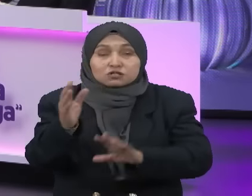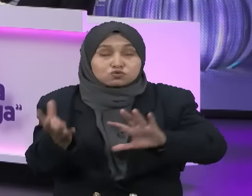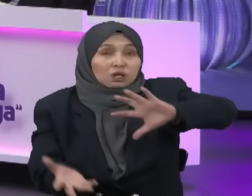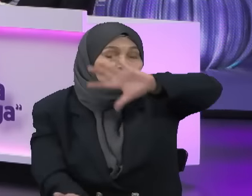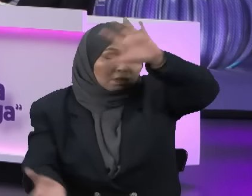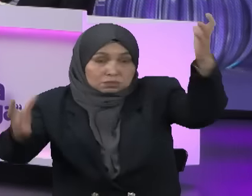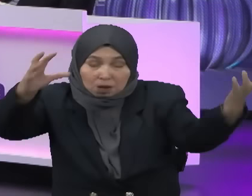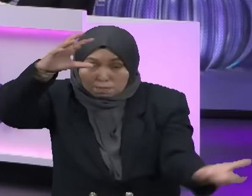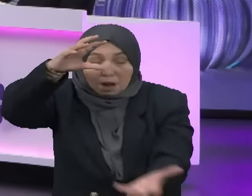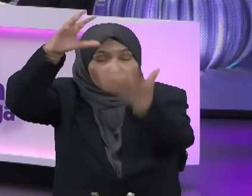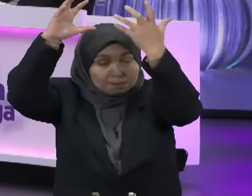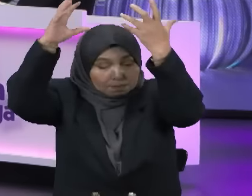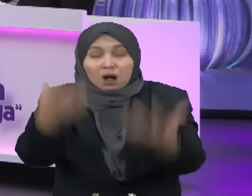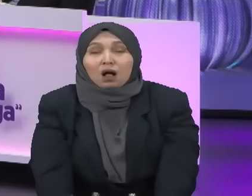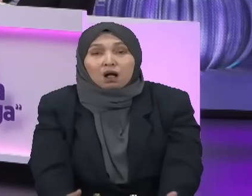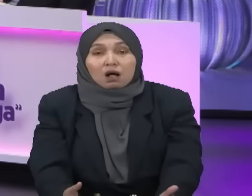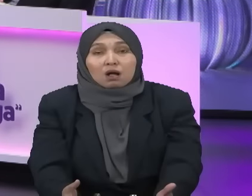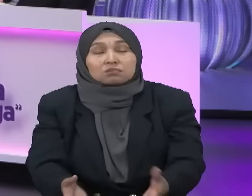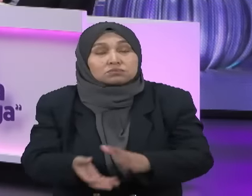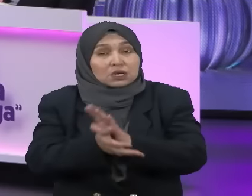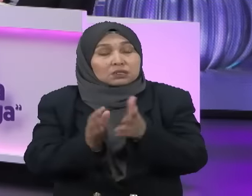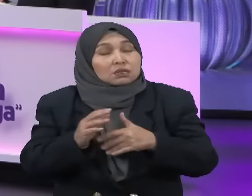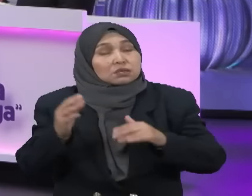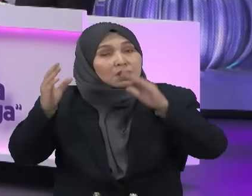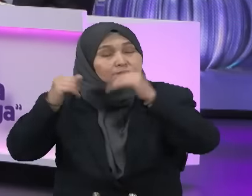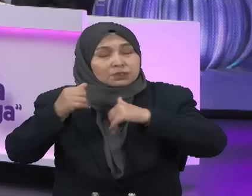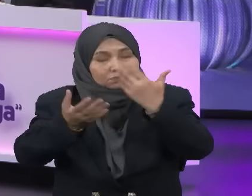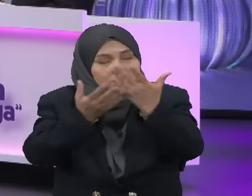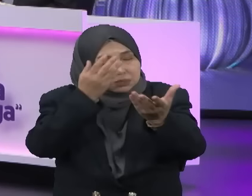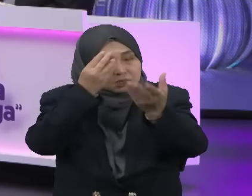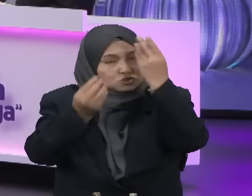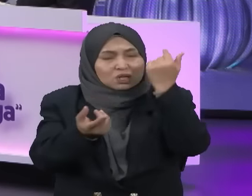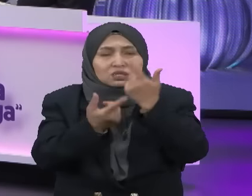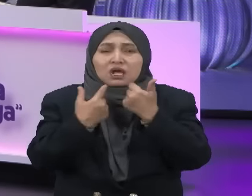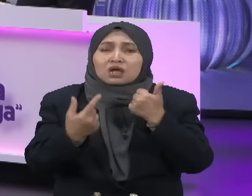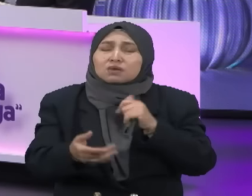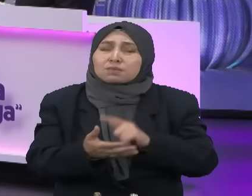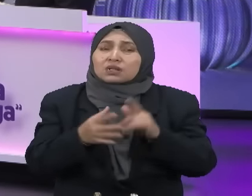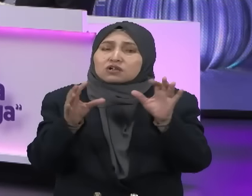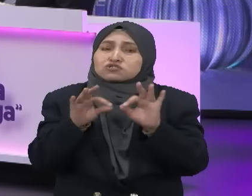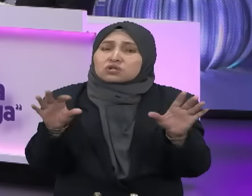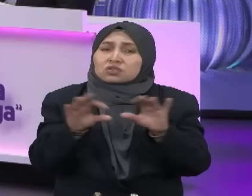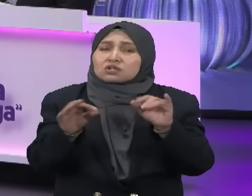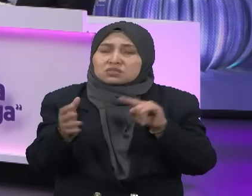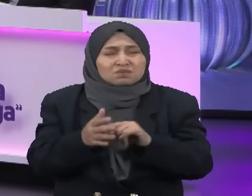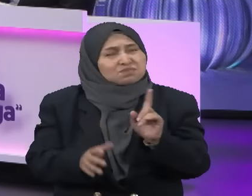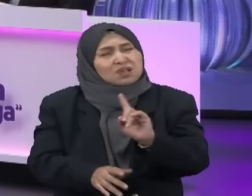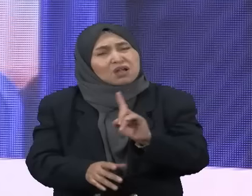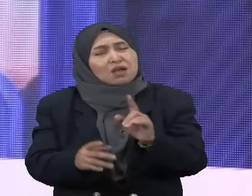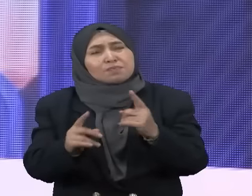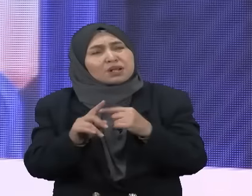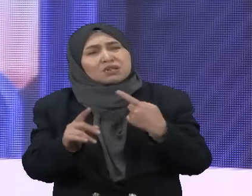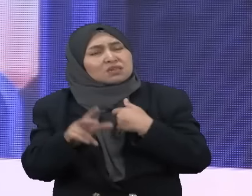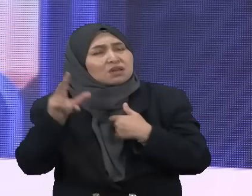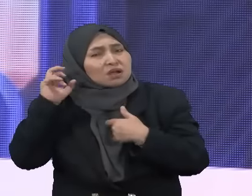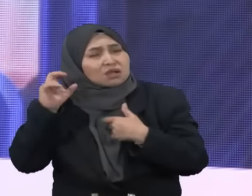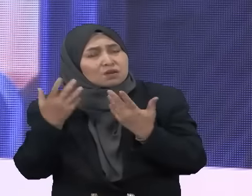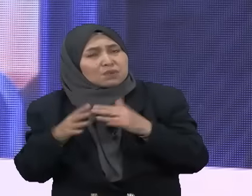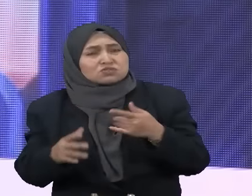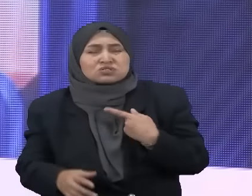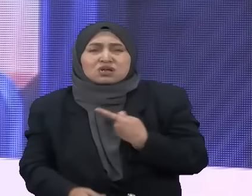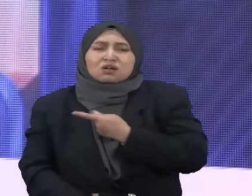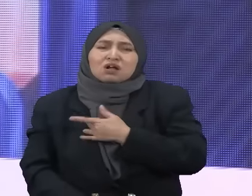dan dihempas, tuan-tuan. Ha? Jadi moga kita mengambil iktibar, tuan-tuan, daripada kisah-kisah ini. Janganlah bila kita dengar kemudian kita